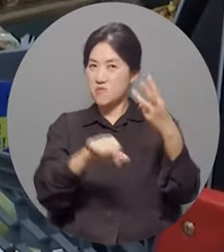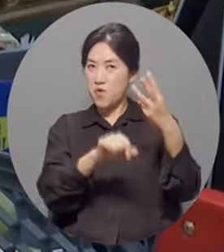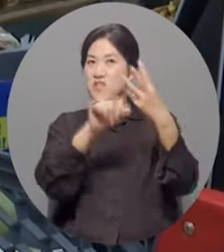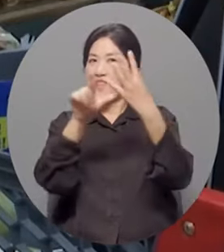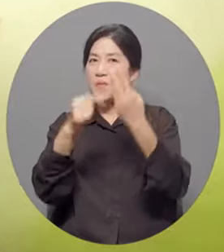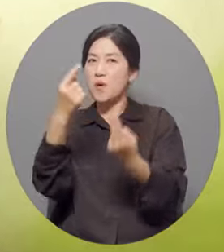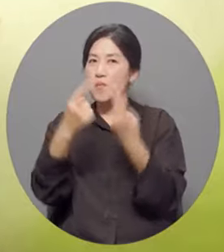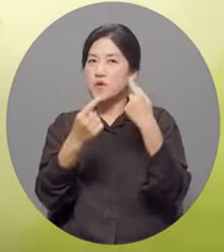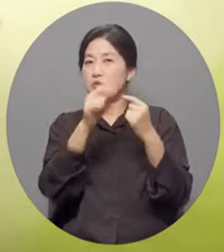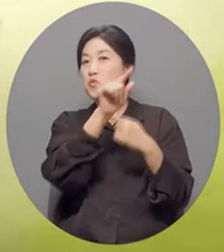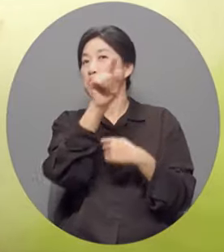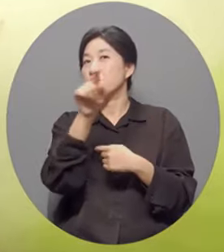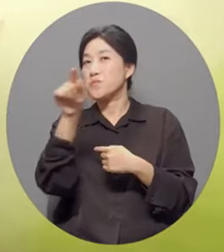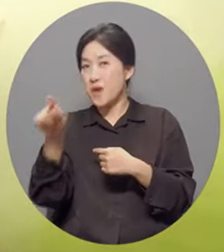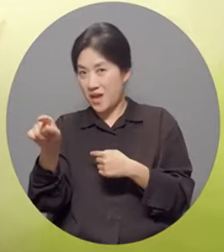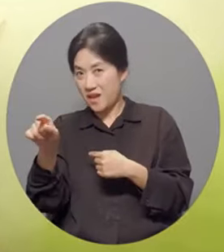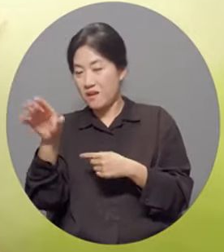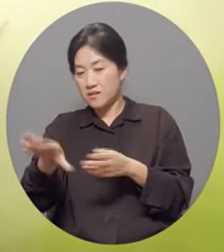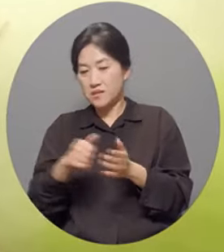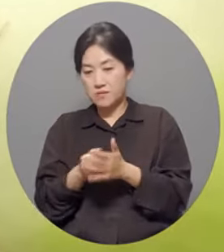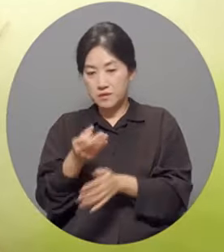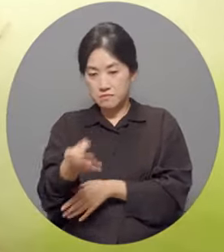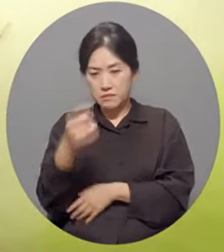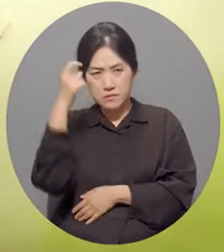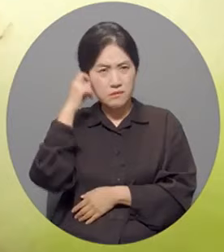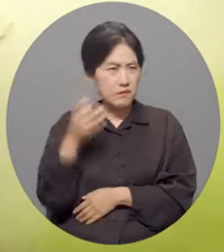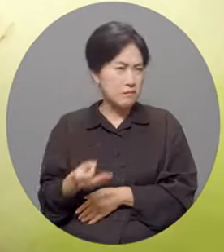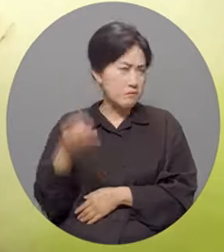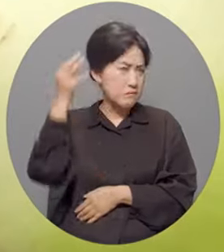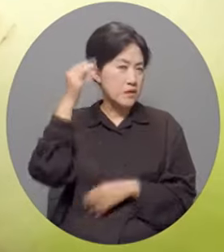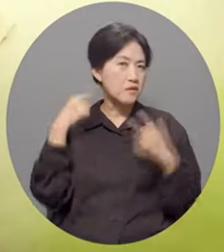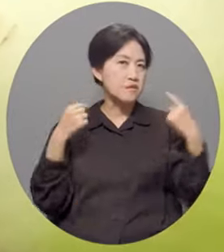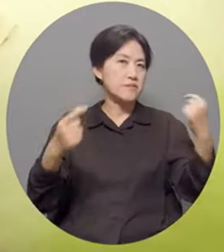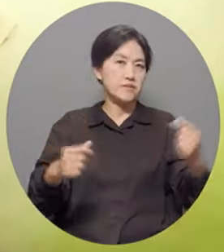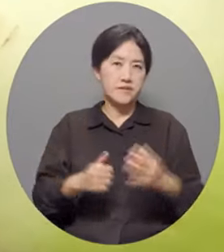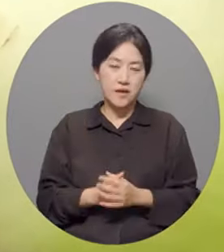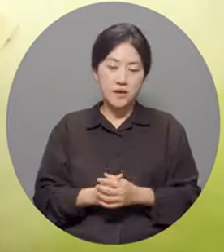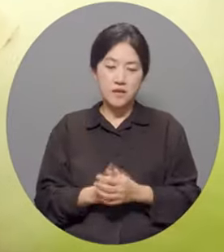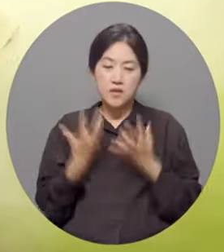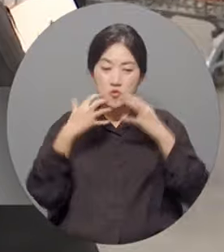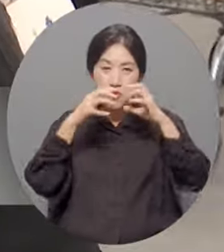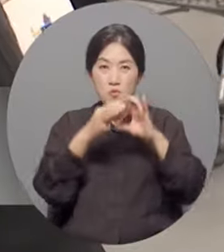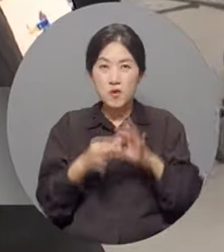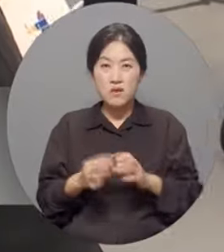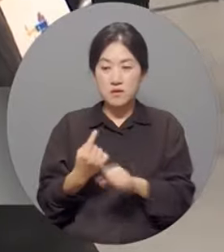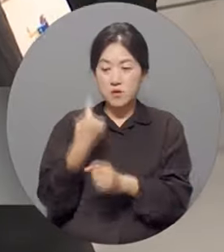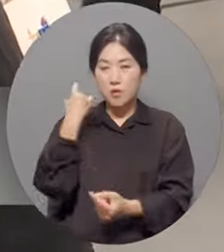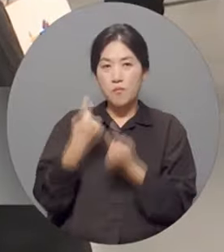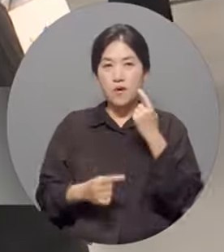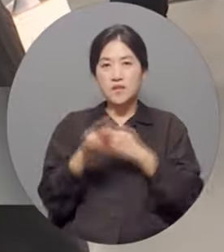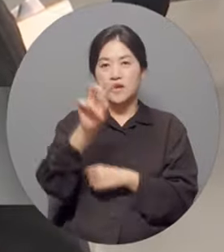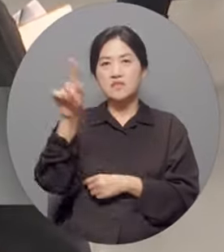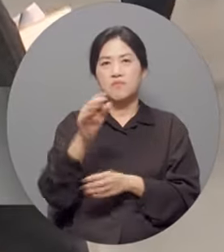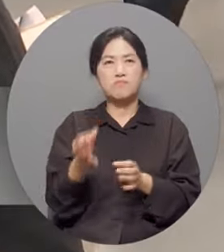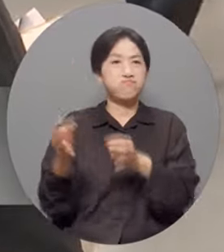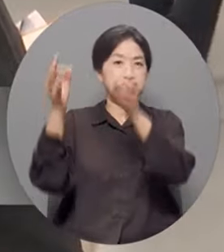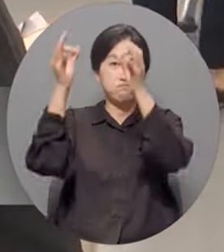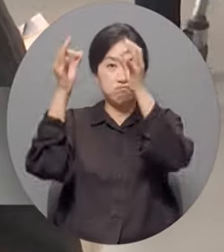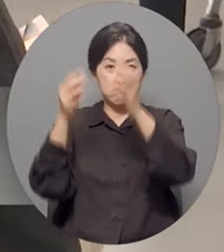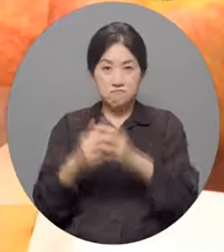비해 조금 떨어졌지만 체감 물가는 여전히 높습니다. 농산물 가격이 1년 전보다 20% 가까이